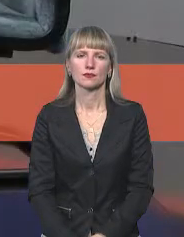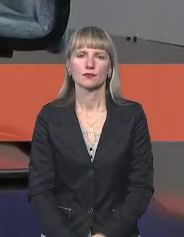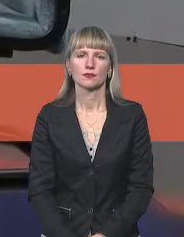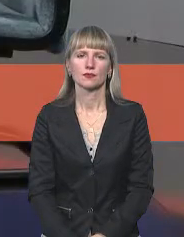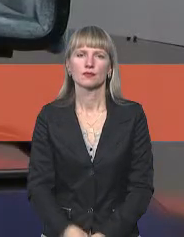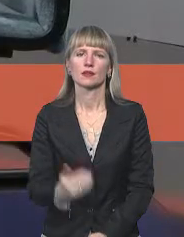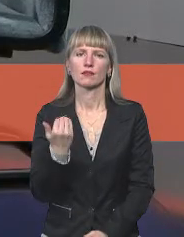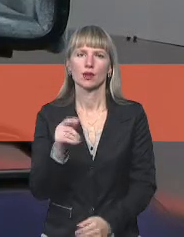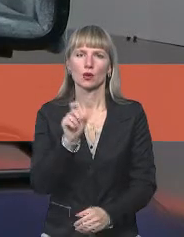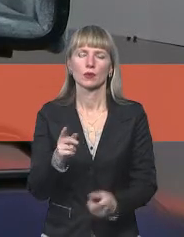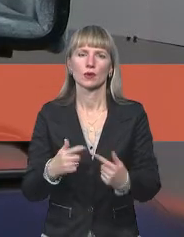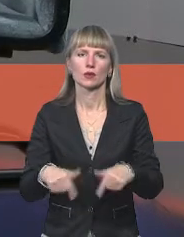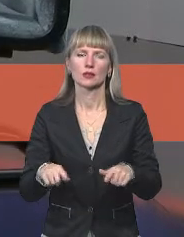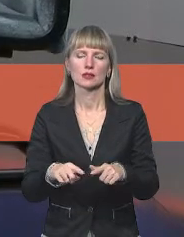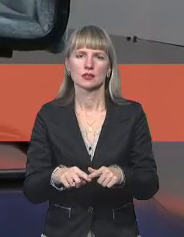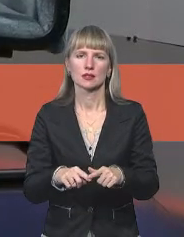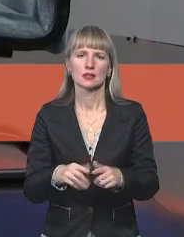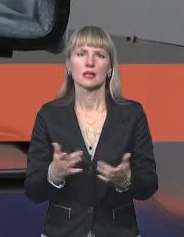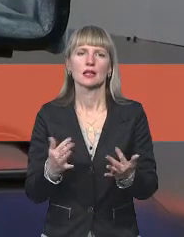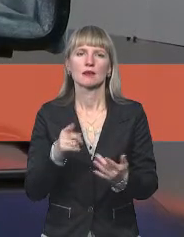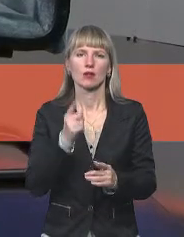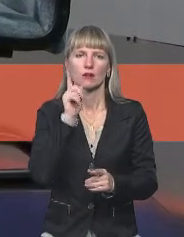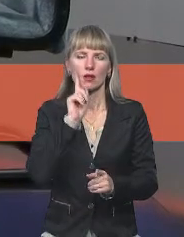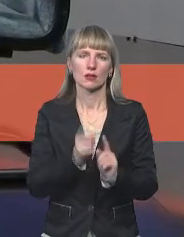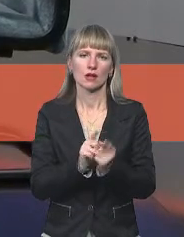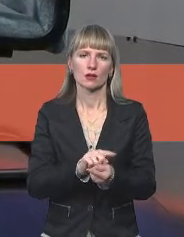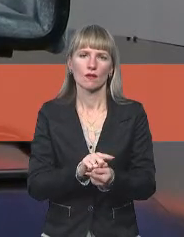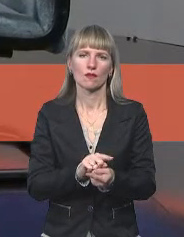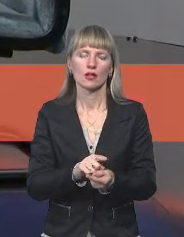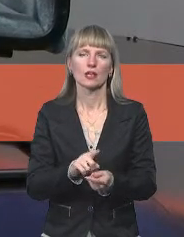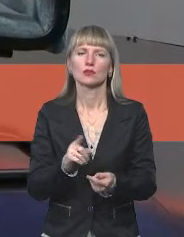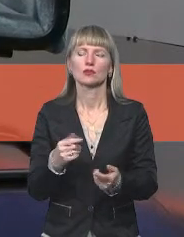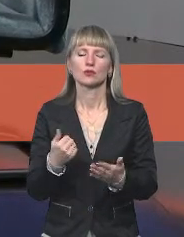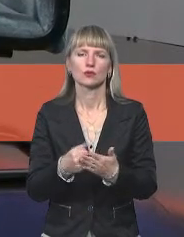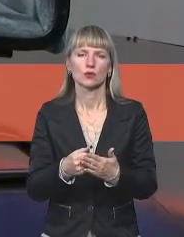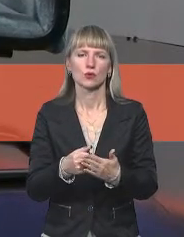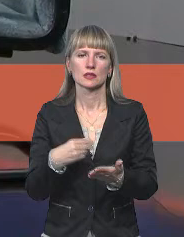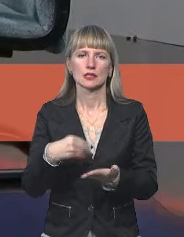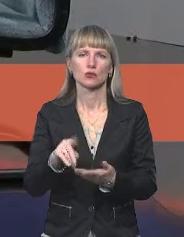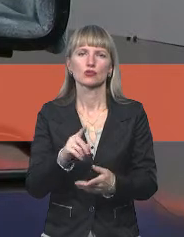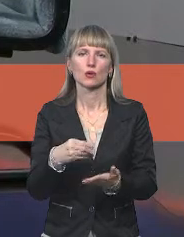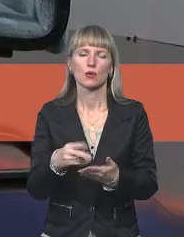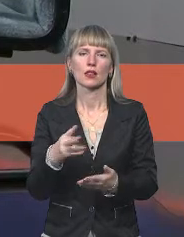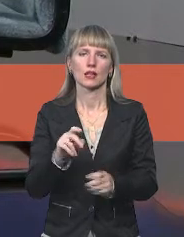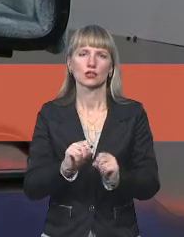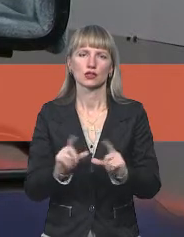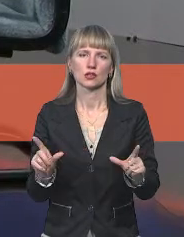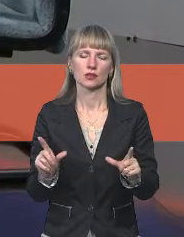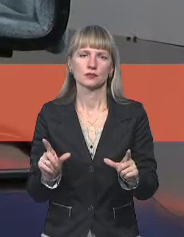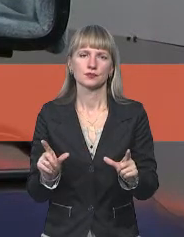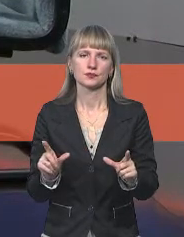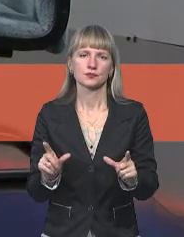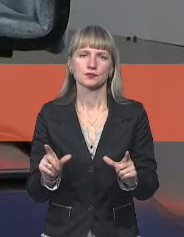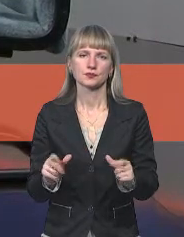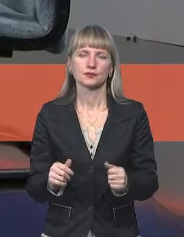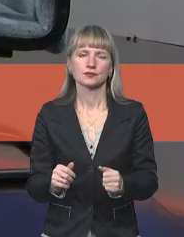громадська організація здійснює моніторинг? От якщо повертатися до закупівель, що закуповують для шкіл? От, ми, ось, і